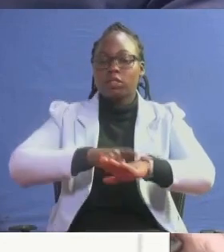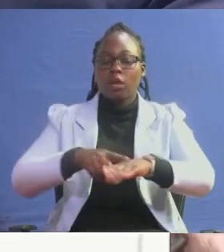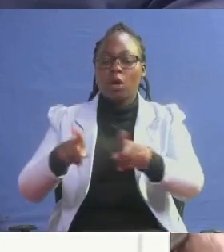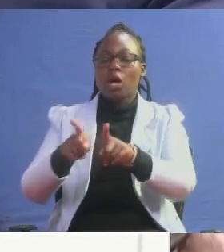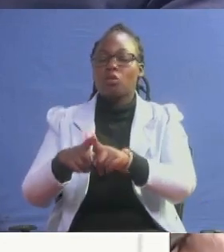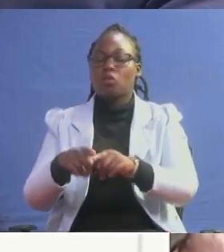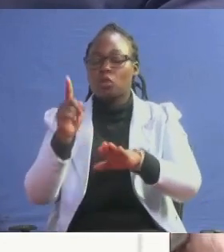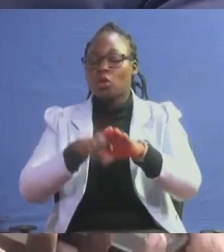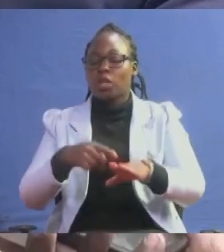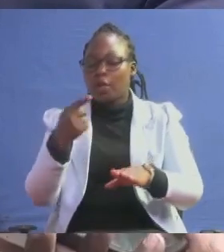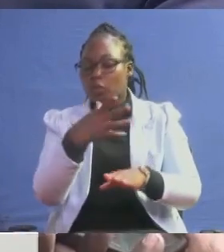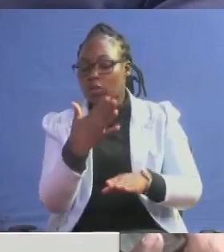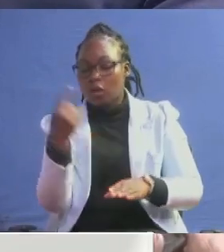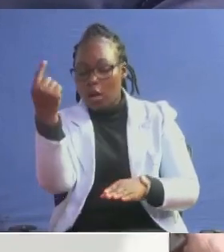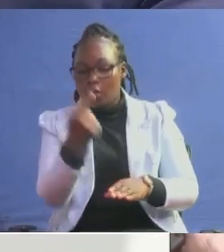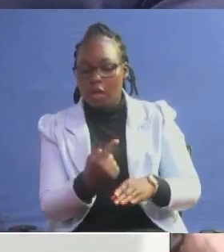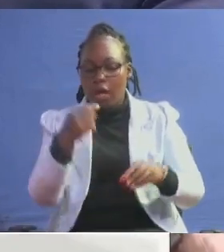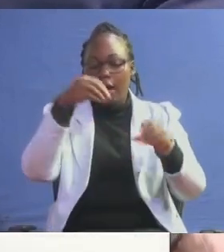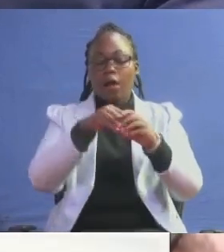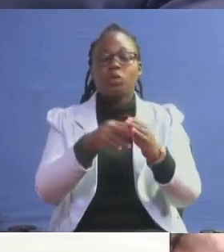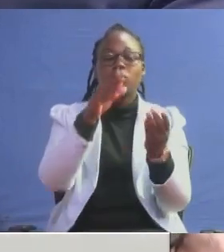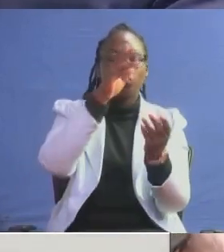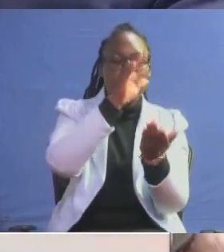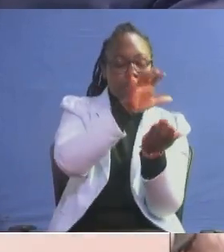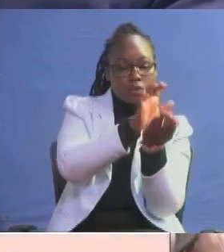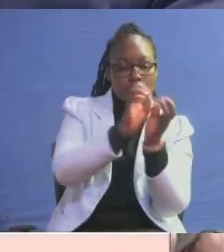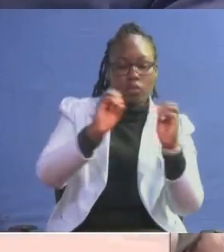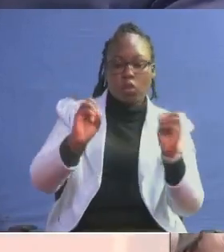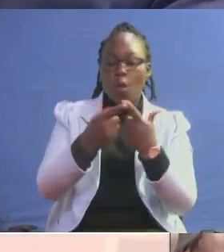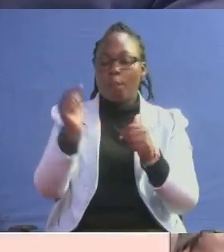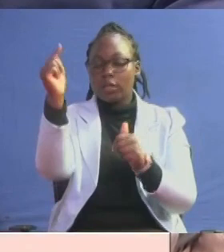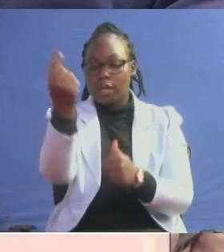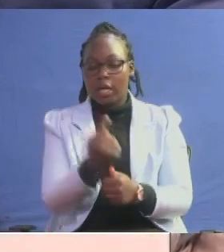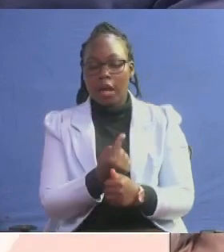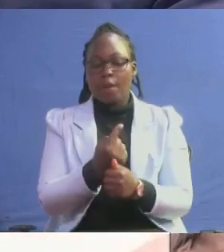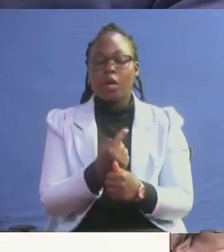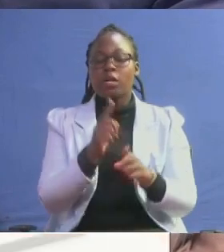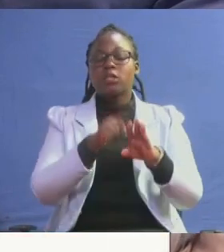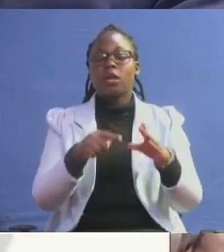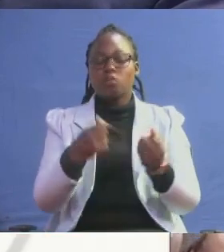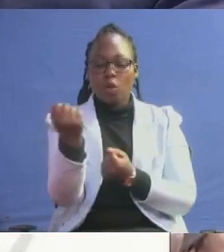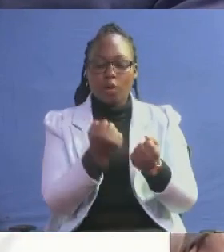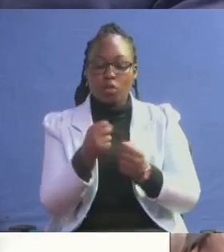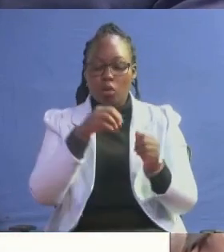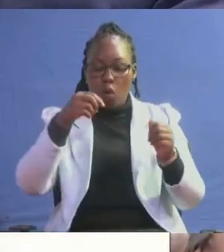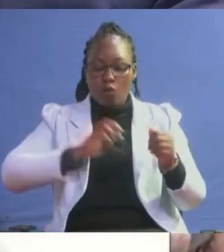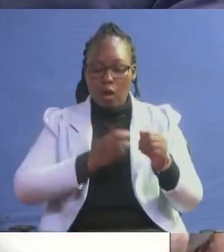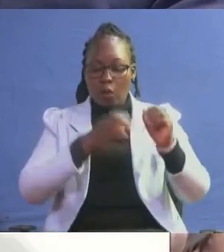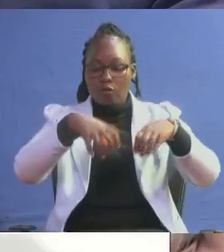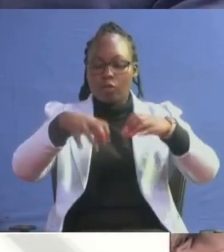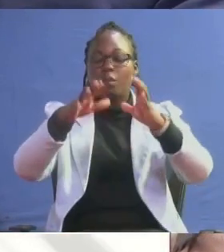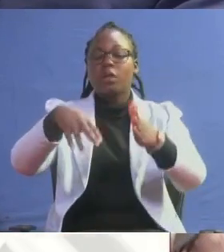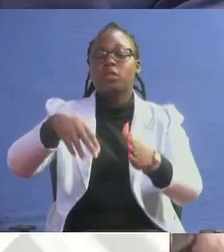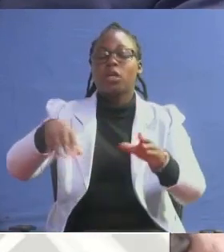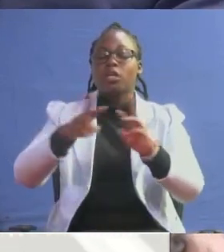fertilizer ikikufika hapa hata uwe ingii kwa store. Inakuja kama magari ya farmers wetu zinasimama